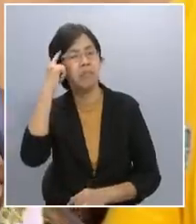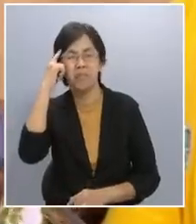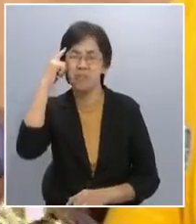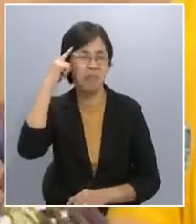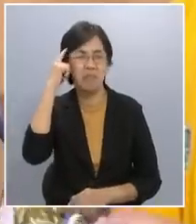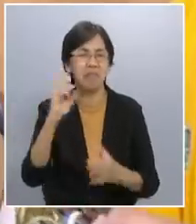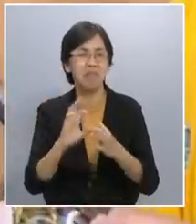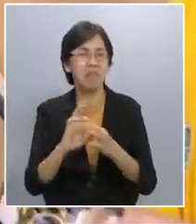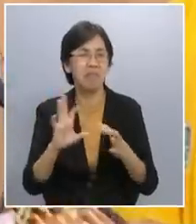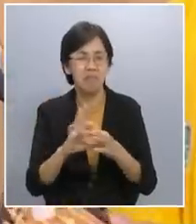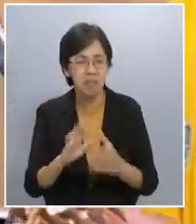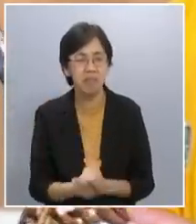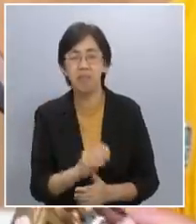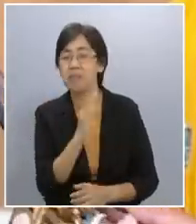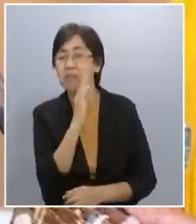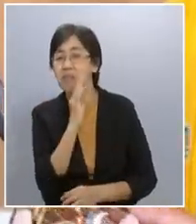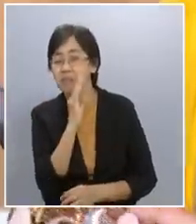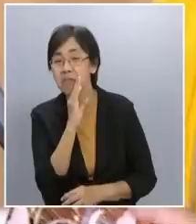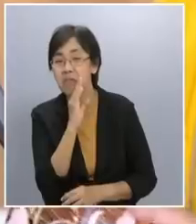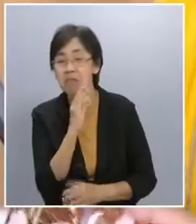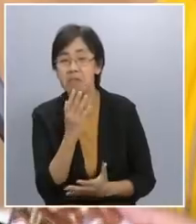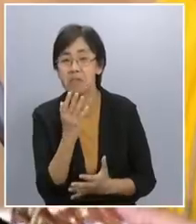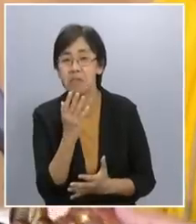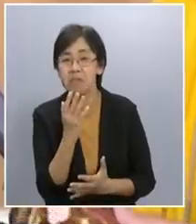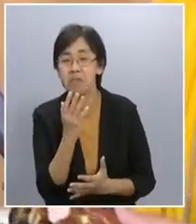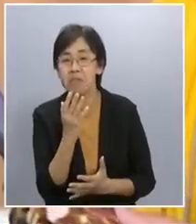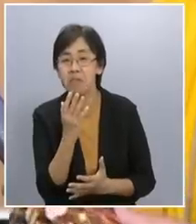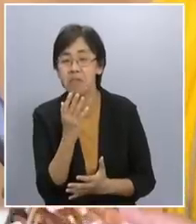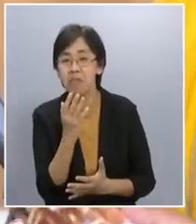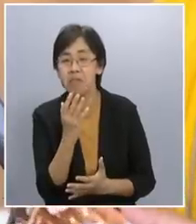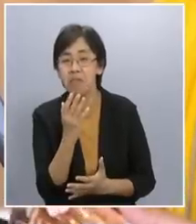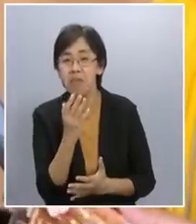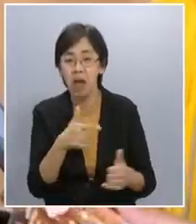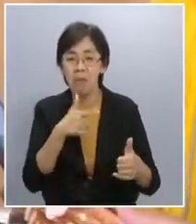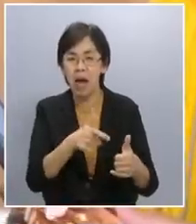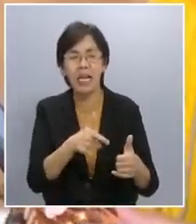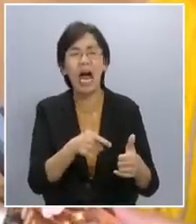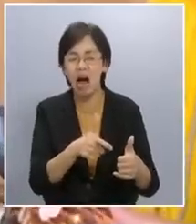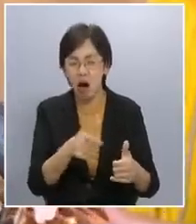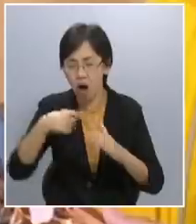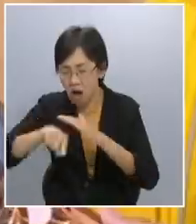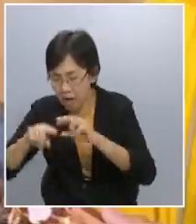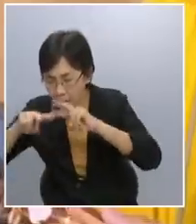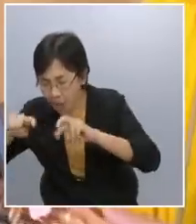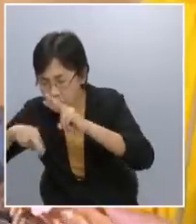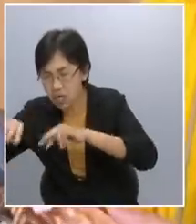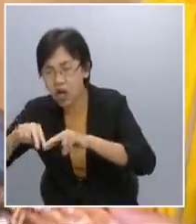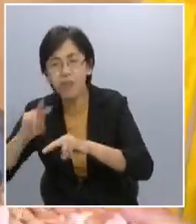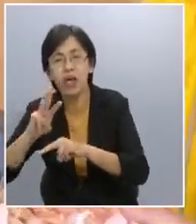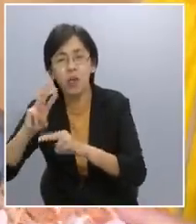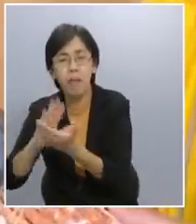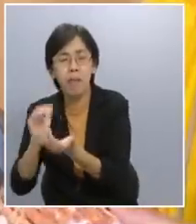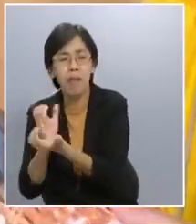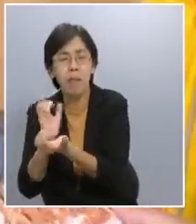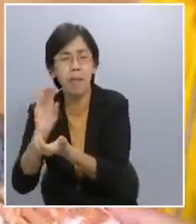จะเกี่ยวข้องกับการที่ท่านเองเนี่ยถูกยิง ค่ะ เพราะการทำงานเนี่ยไม่ได้กดดัน